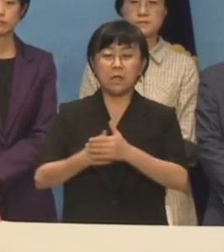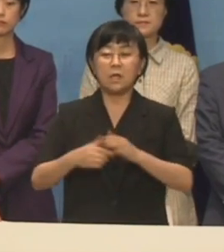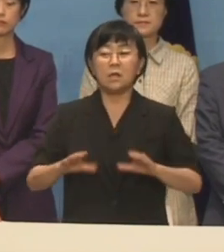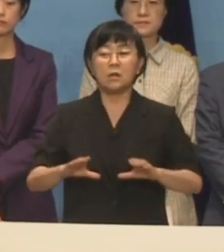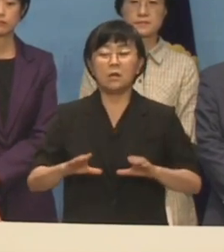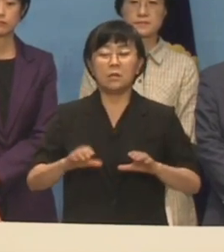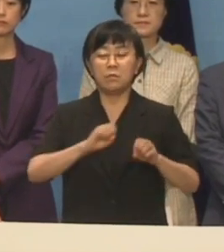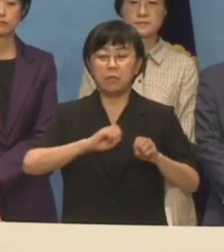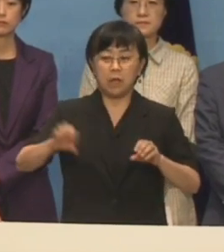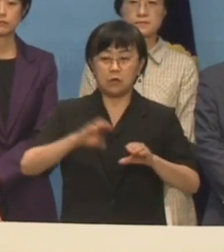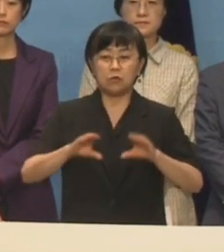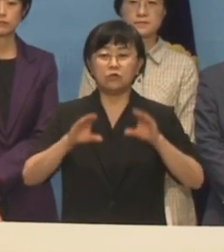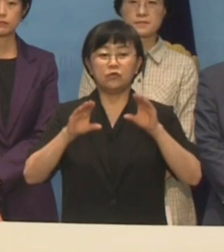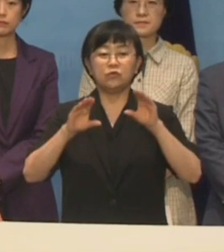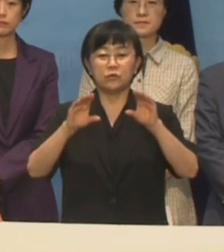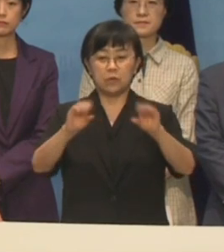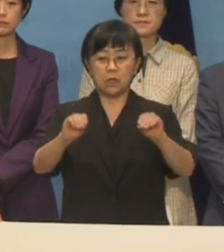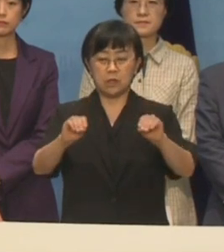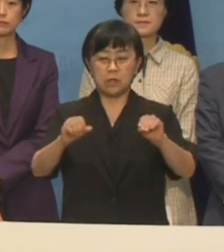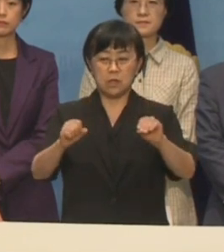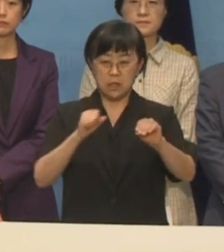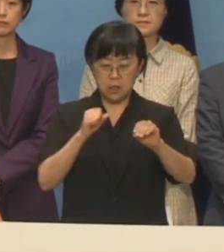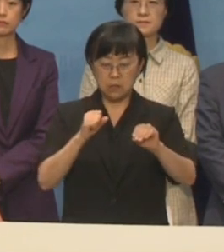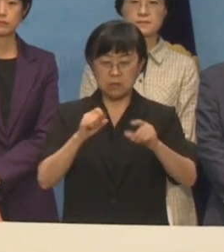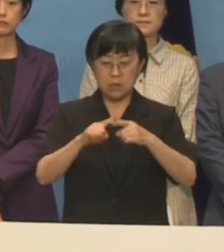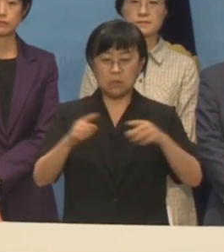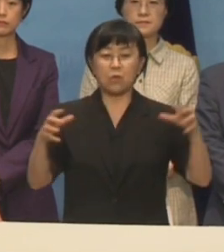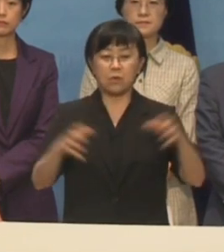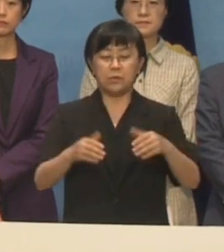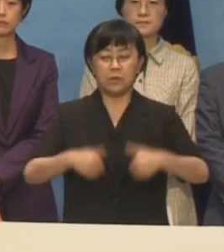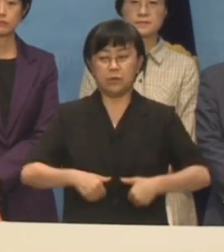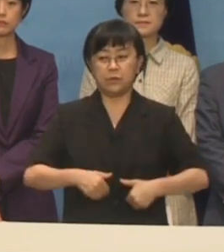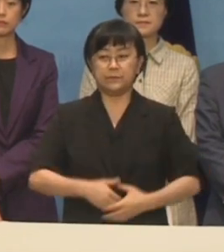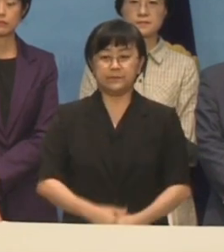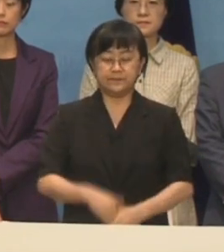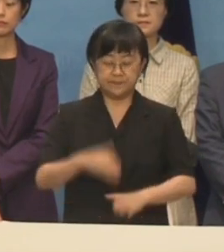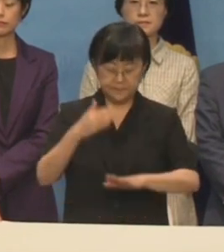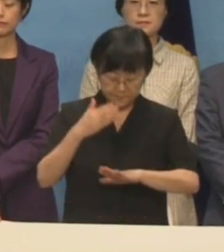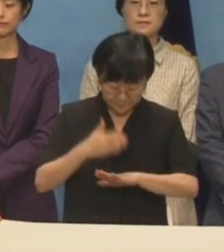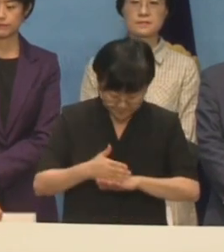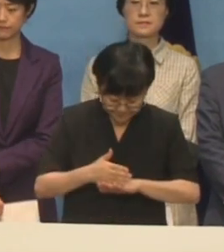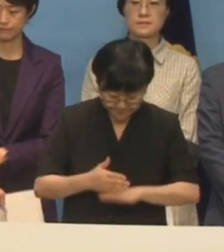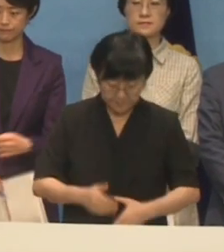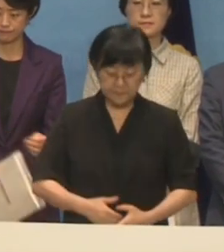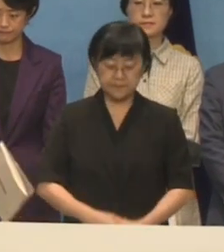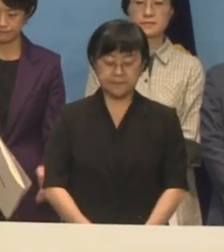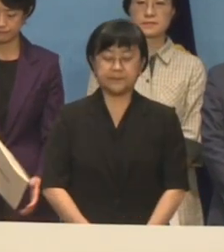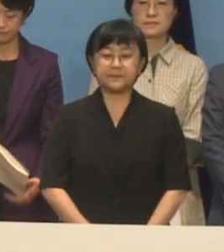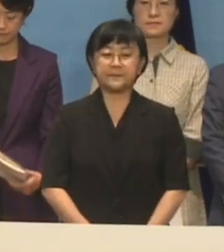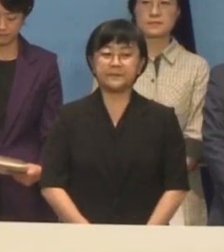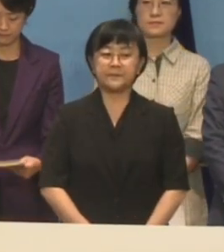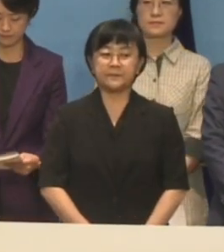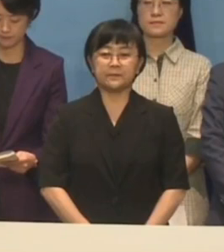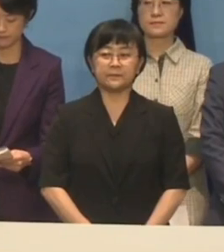중단할 수 있는 조치도 역시나 같이 힘을 모아서 해야 되지 않을까 생각을 하고 있습니다. 네, 감사합니다.